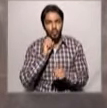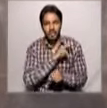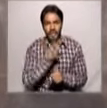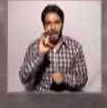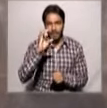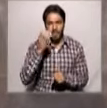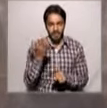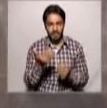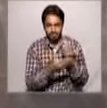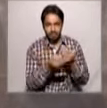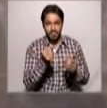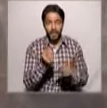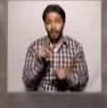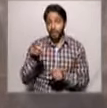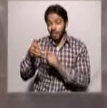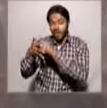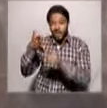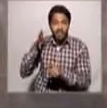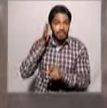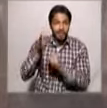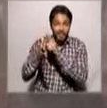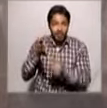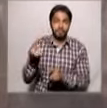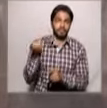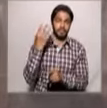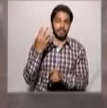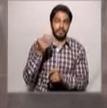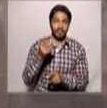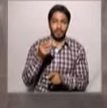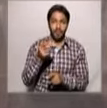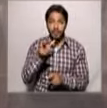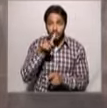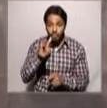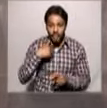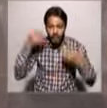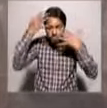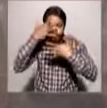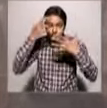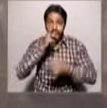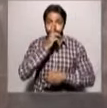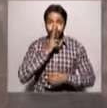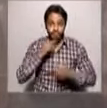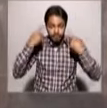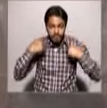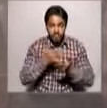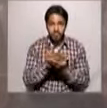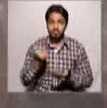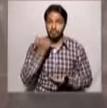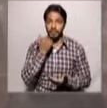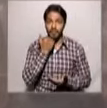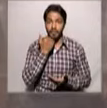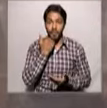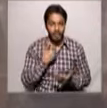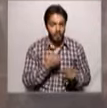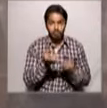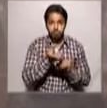فهذا الذي يفعل هذه العادة السيئة ثم يصلي دون أن يغتسل فصلاته باطلة، ولا